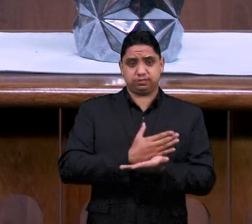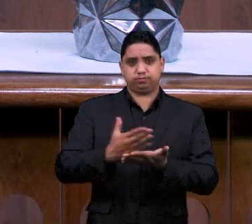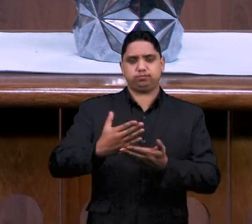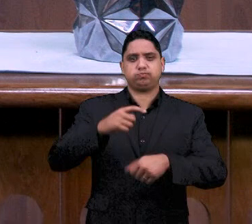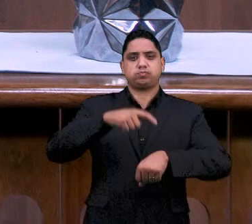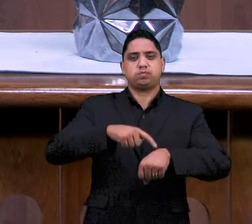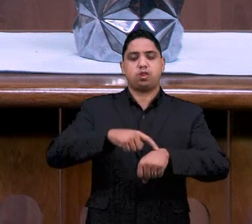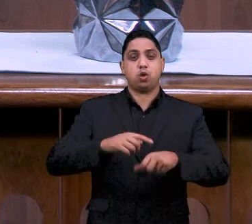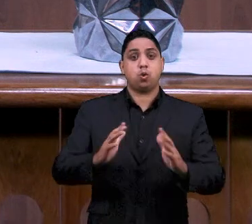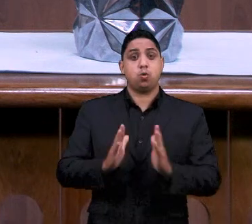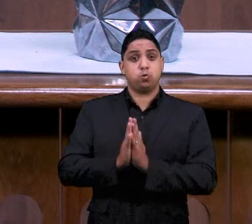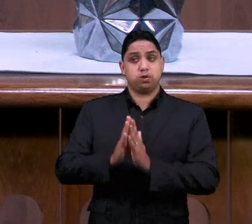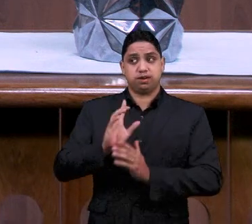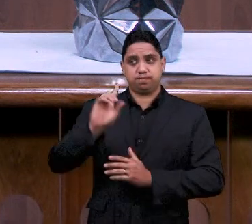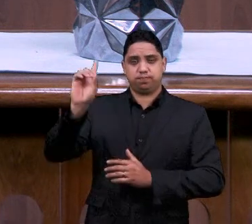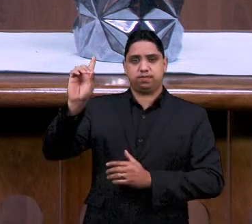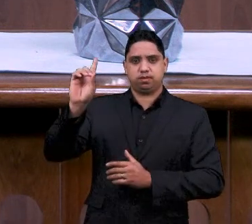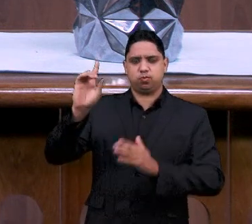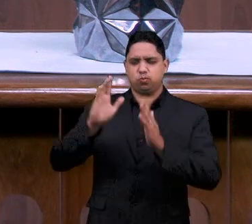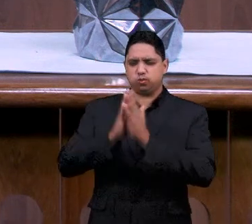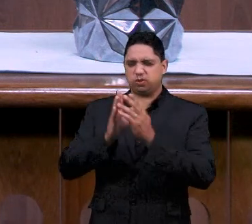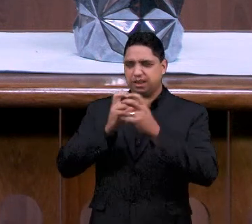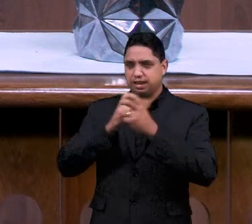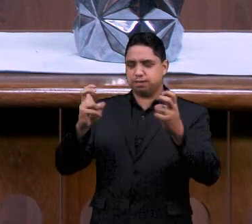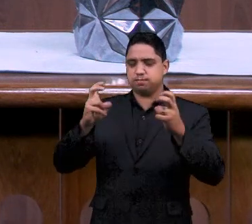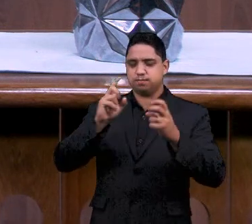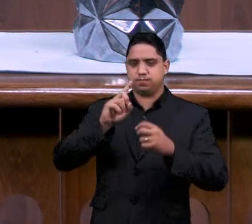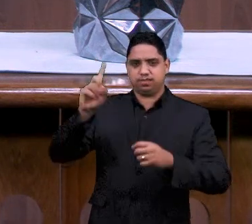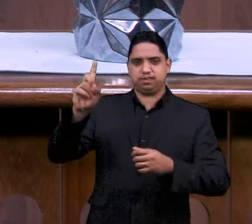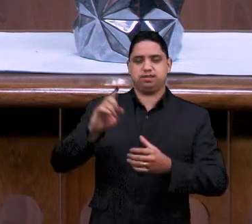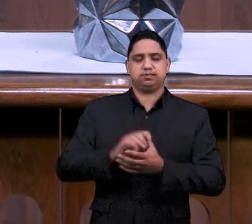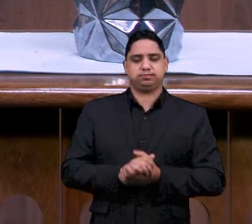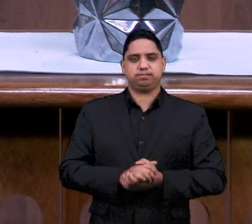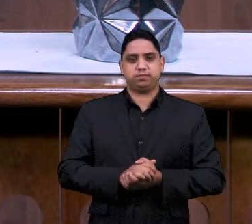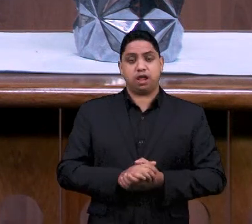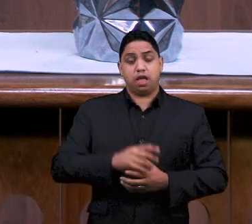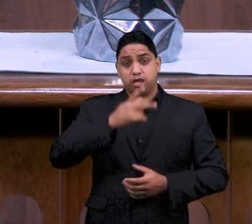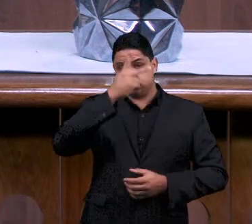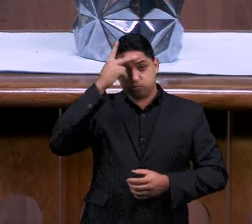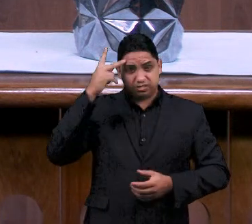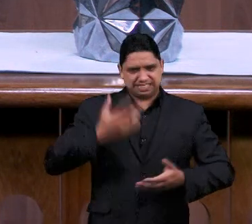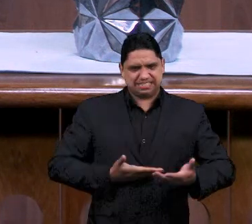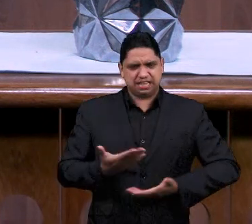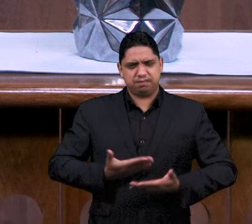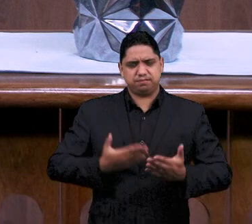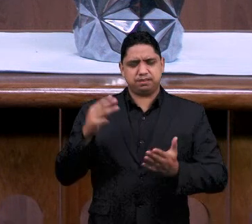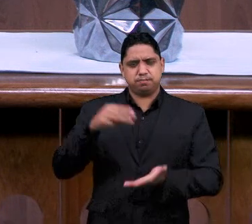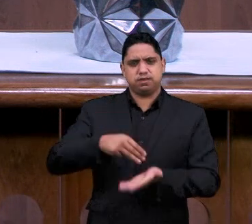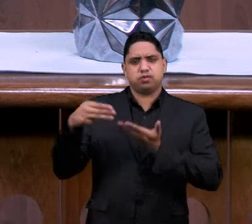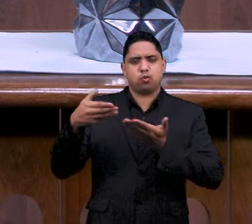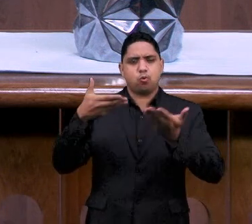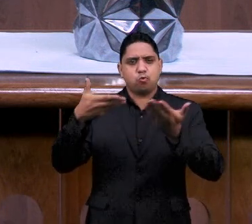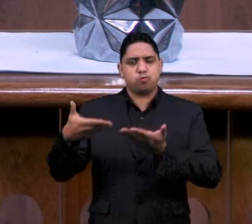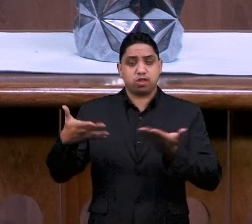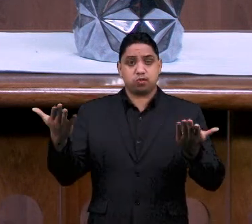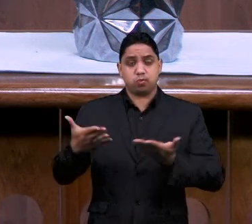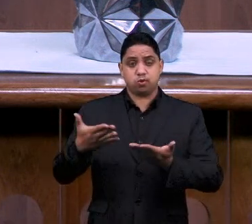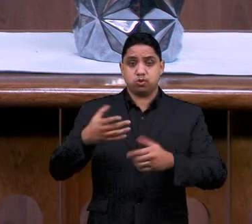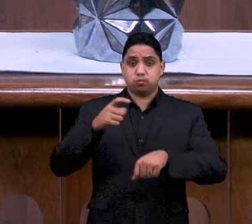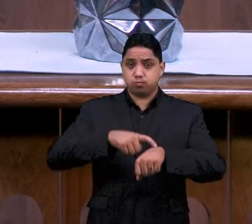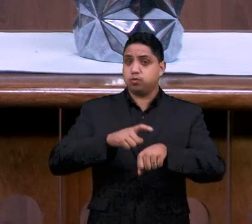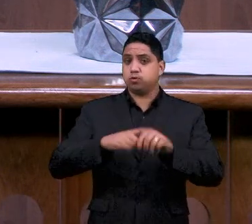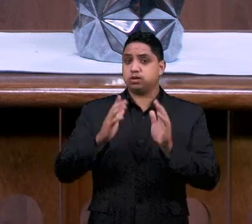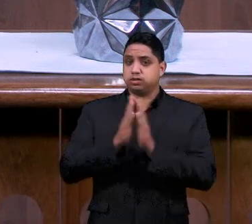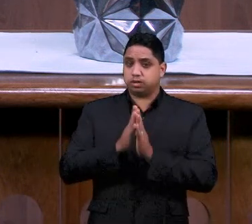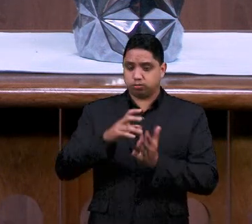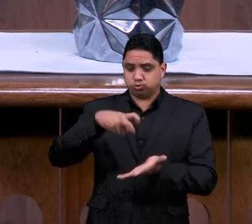ce moment avec une prière, la prière d'invocation. À ceux membres de l'Église chrétienne Maranatha, j'invite pour qu'on